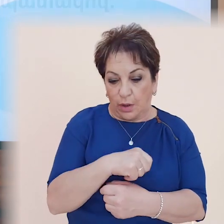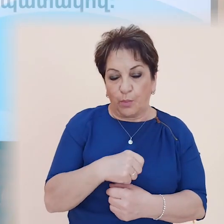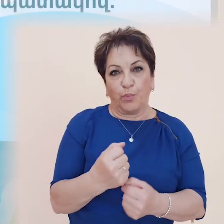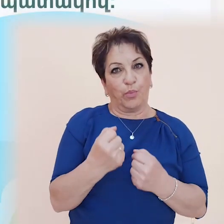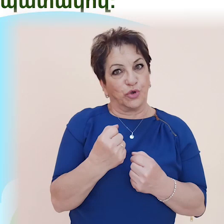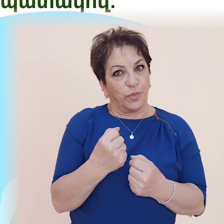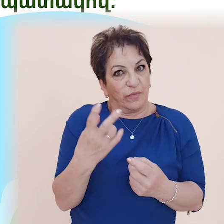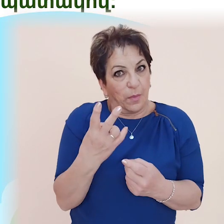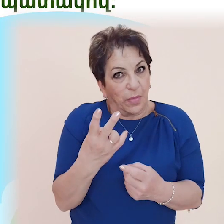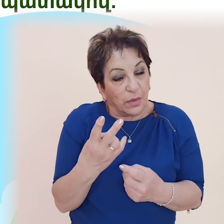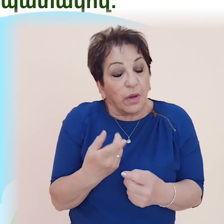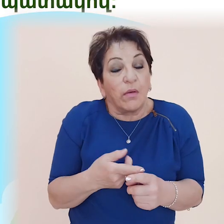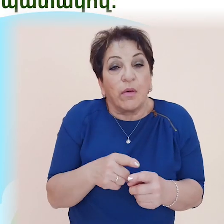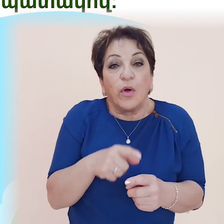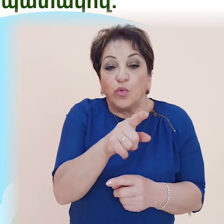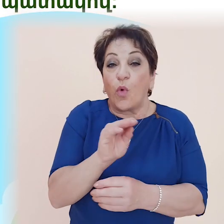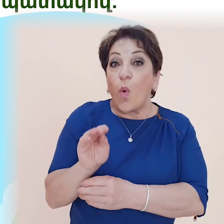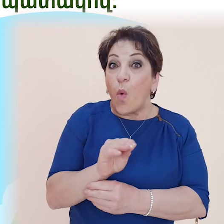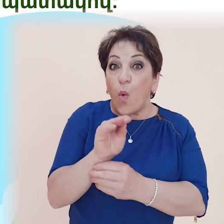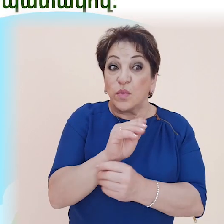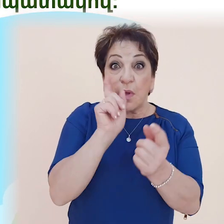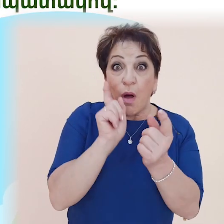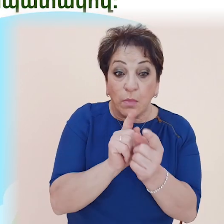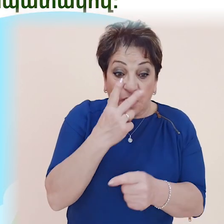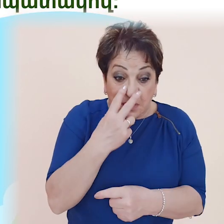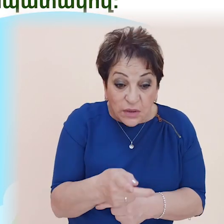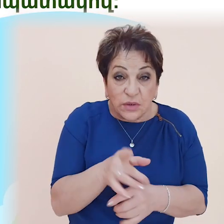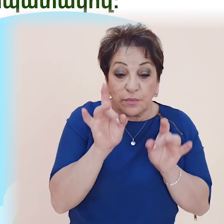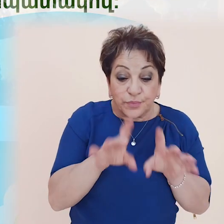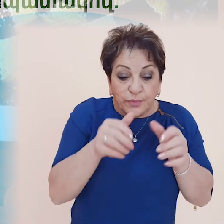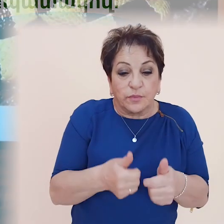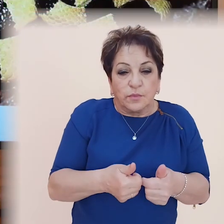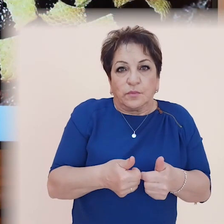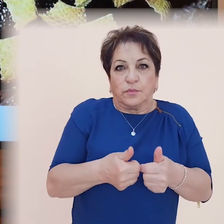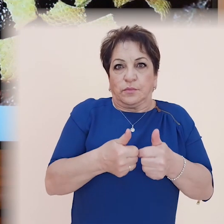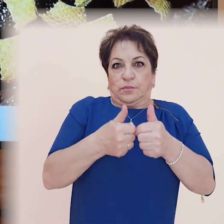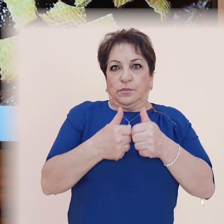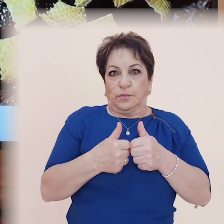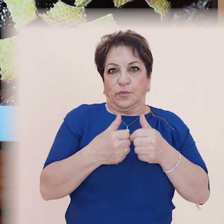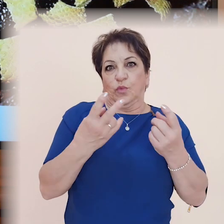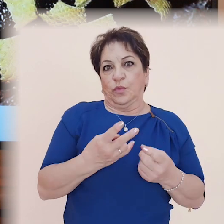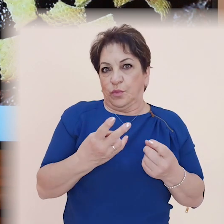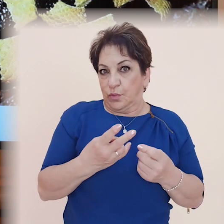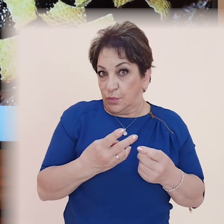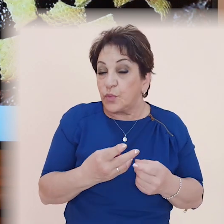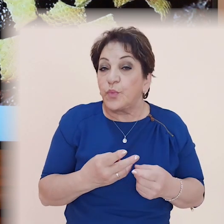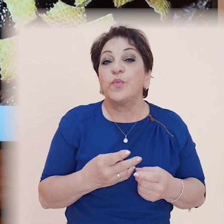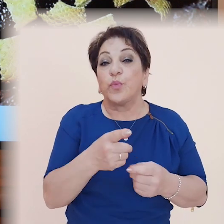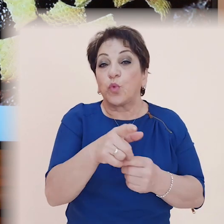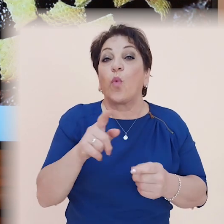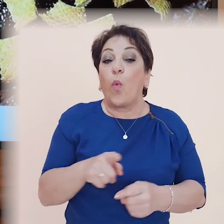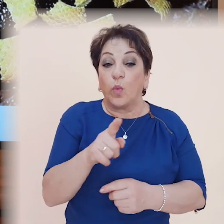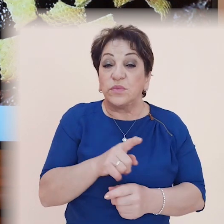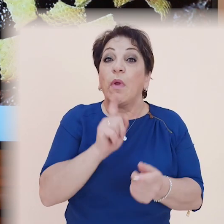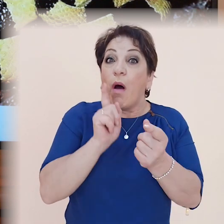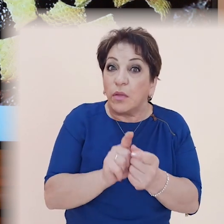այնպես որ եթե հանդիպում ես ոցի, պարզապես լուր հերացիր։ Եկեք տեսնենք, թե էլ ինչ պետք է անել ոցի